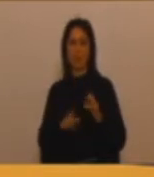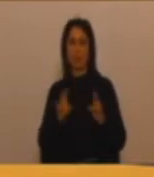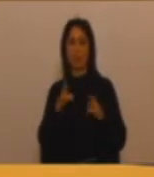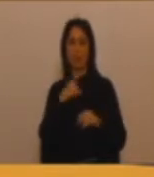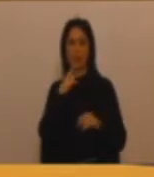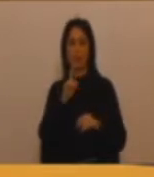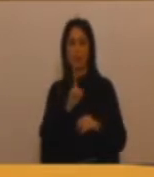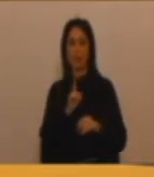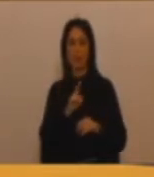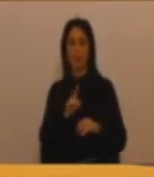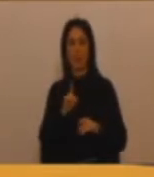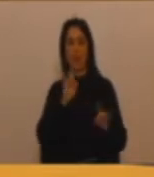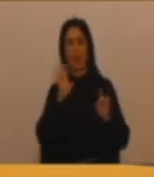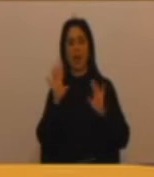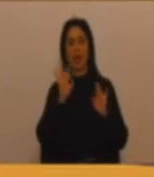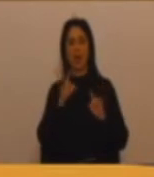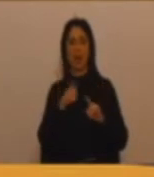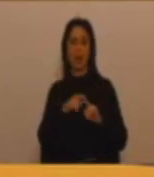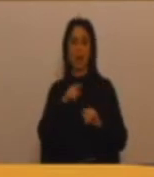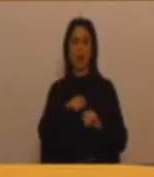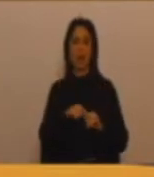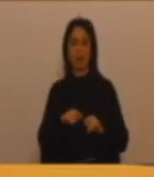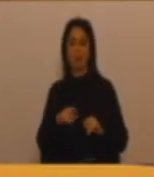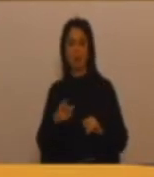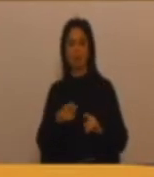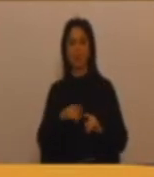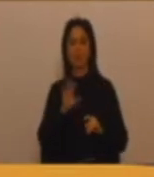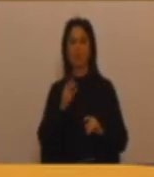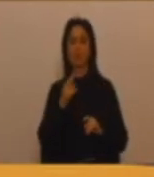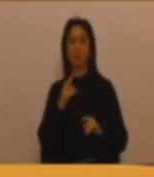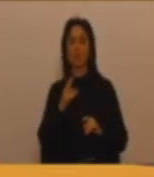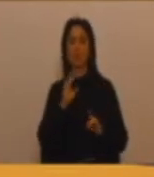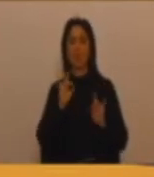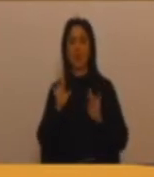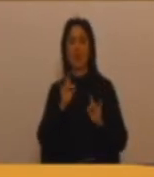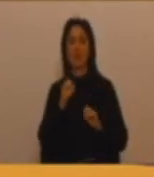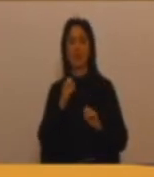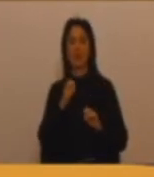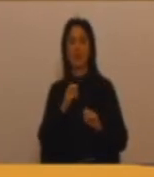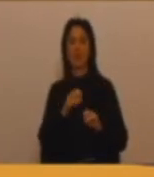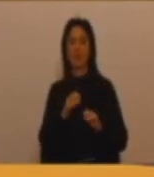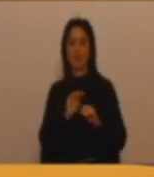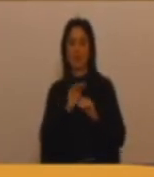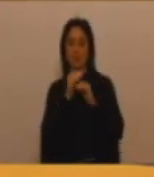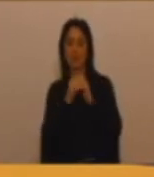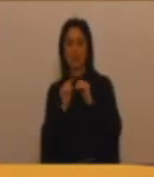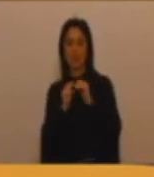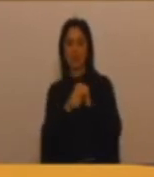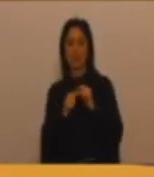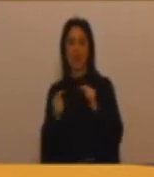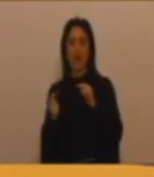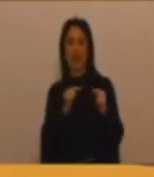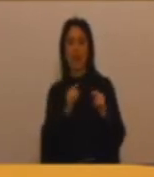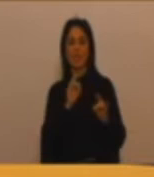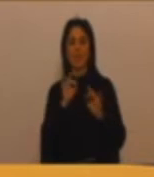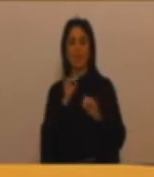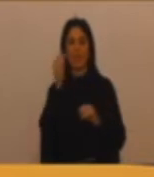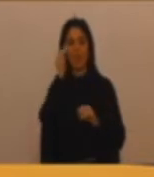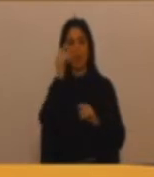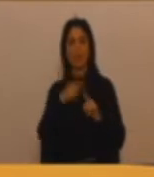ამას, რომ რეკლამა ამას და სოციალური რეკლამა კიდე შეფარვითი ანტირეკლამა თითქოს და ეს